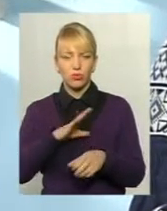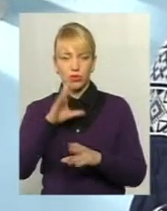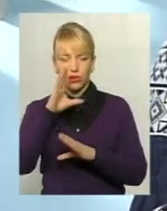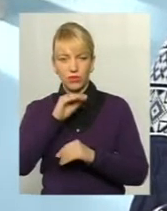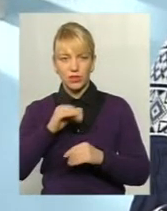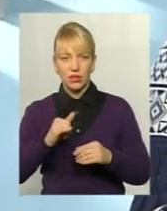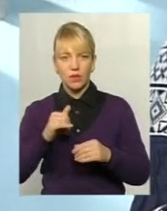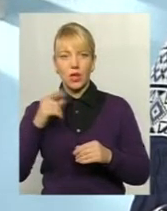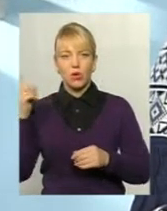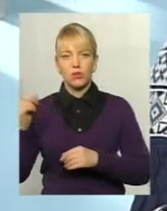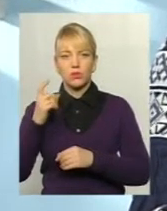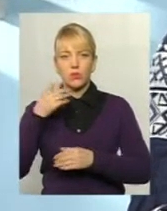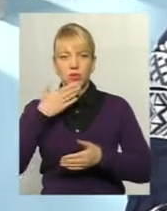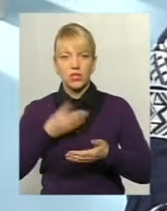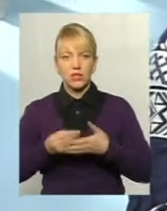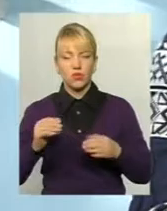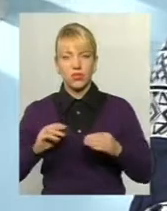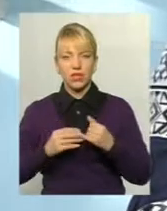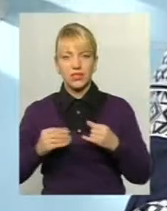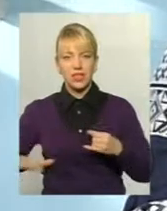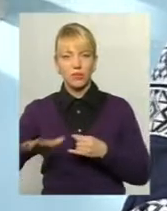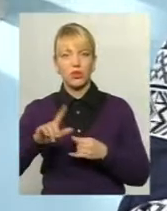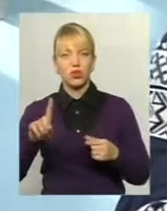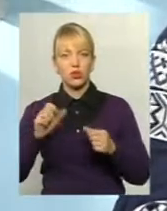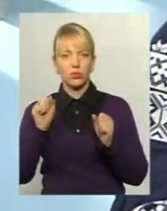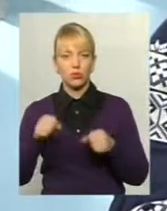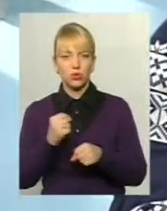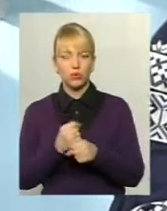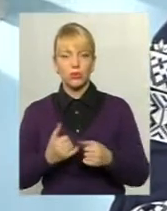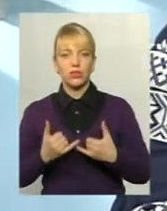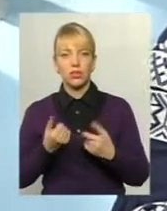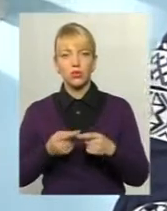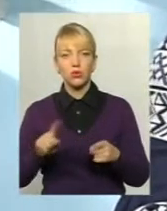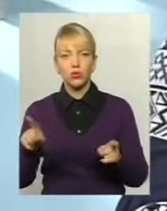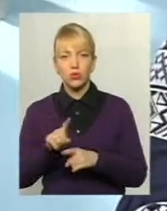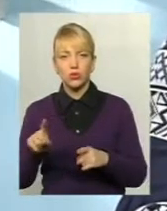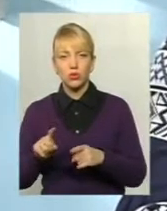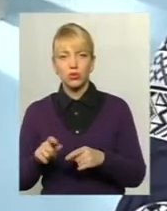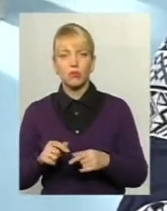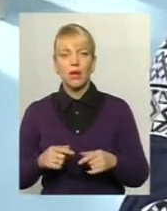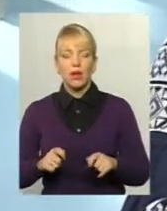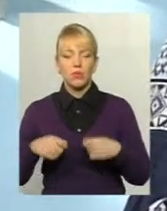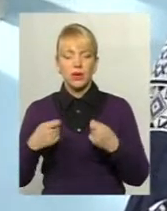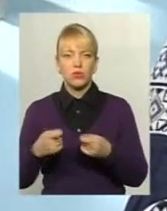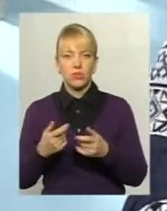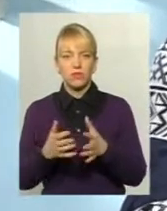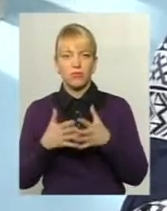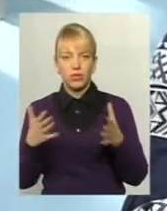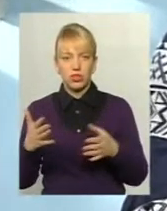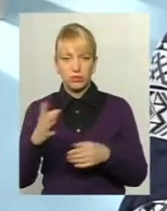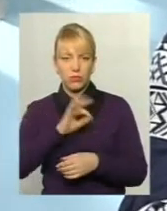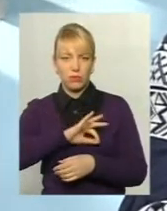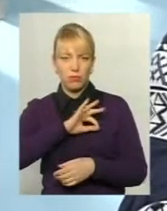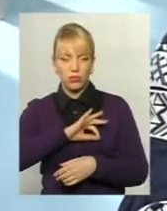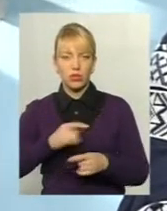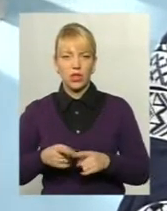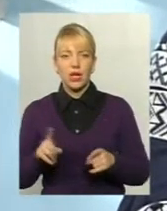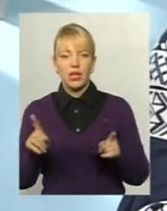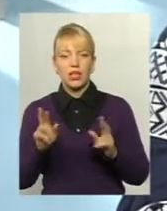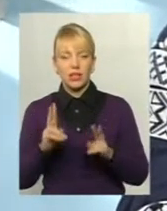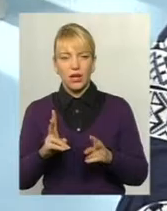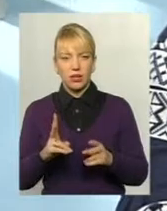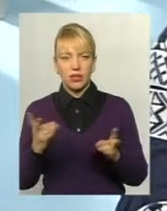ефективними господарями на своїй землі? Що вони можуть зробити для того, щоб город приносив вдвічі, втричі вищий прибуток? Як треба